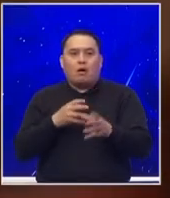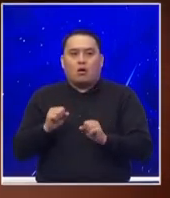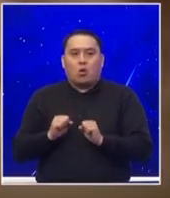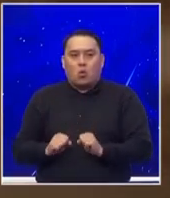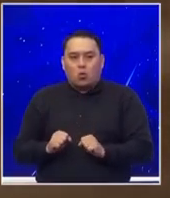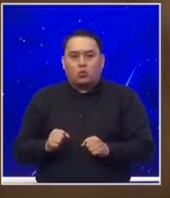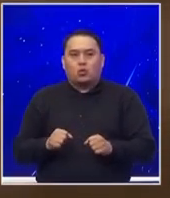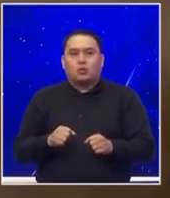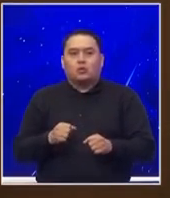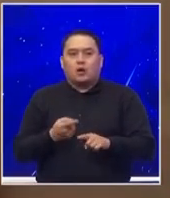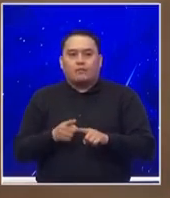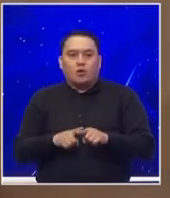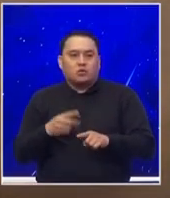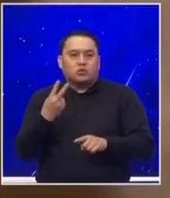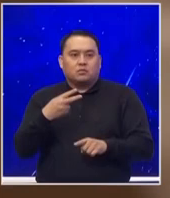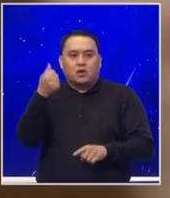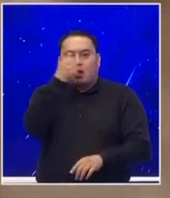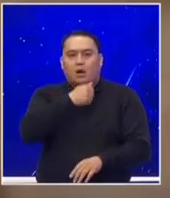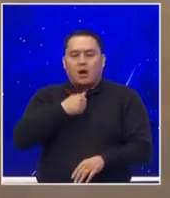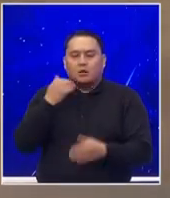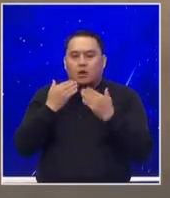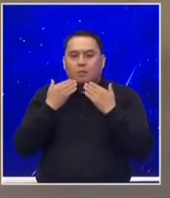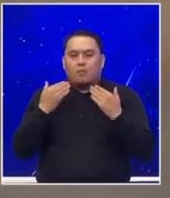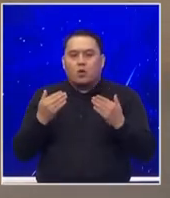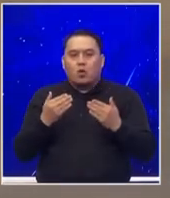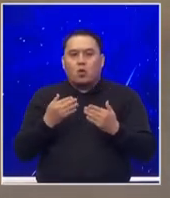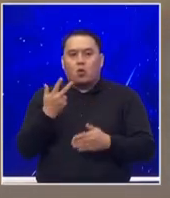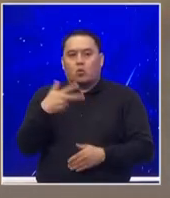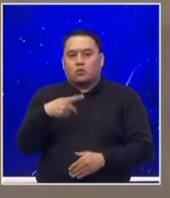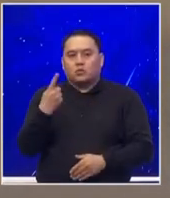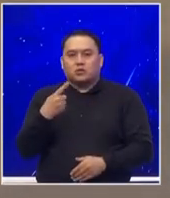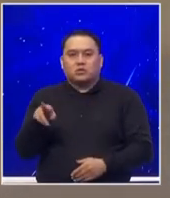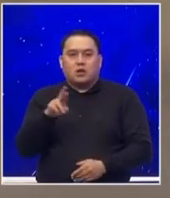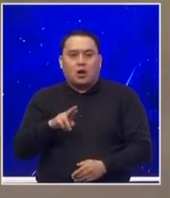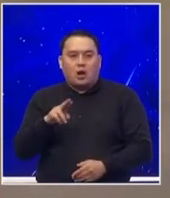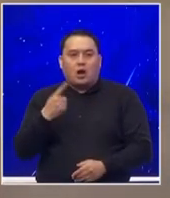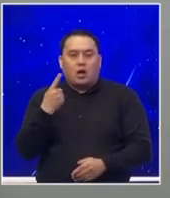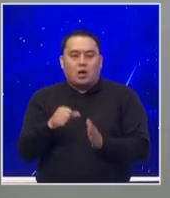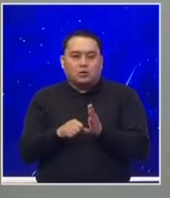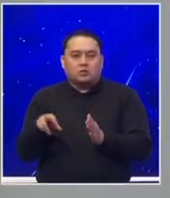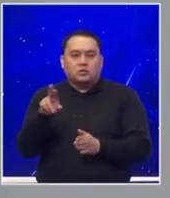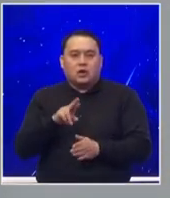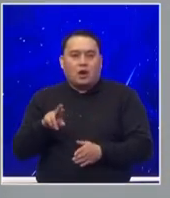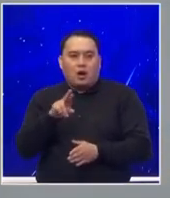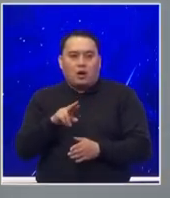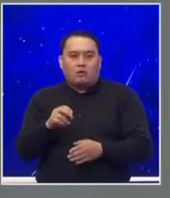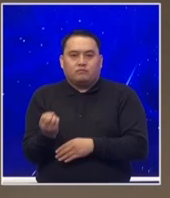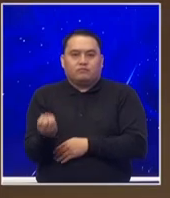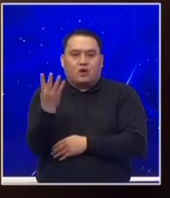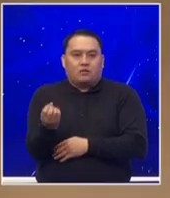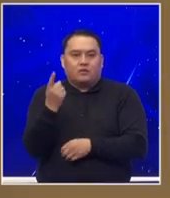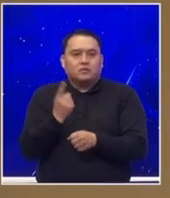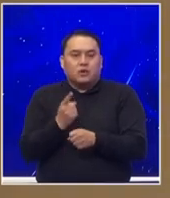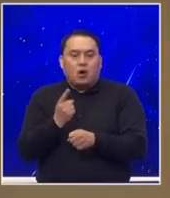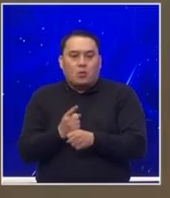қорғау ұйымы да растап отыр. 2020 жылдың соңында қала мэрі 31 желтоқсаннан 6 қаңтарға дейін фейерверк атуға тыйым салған.